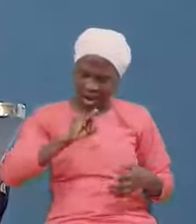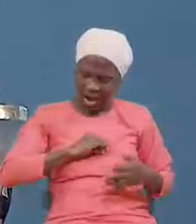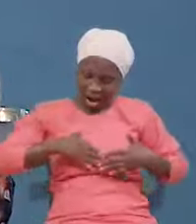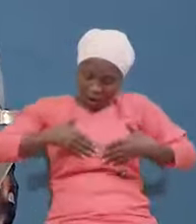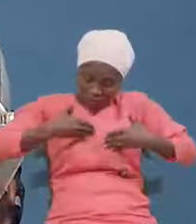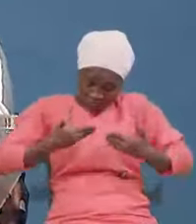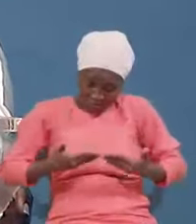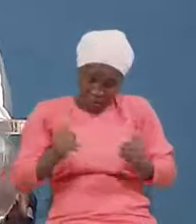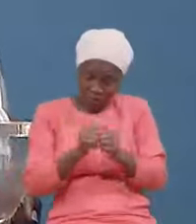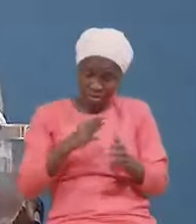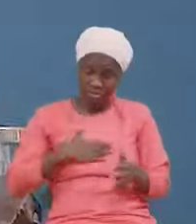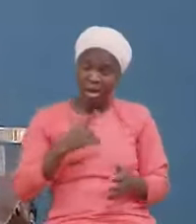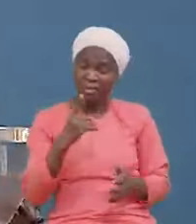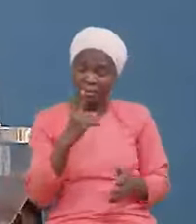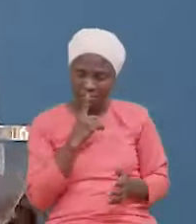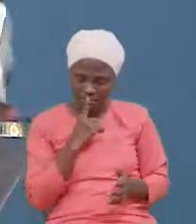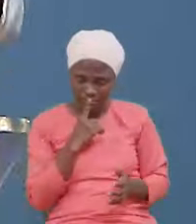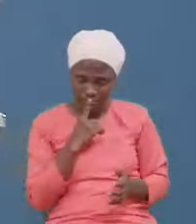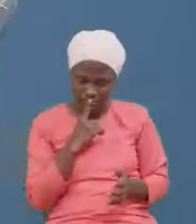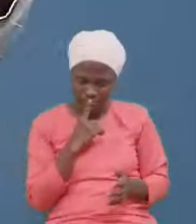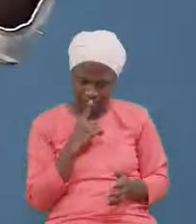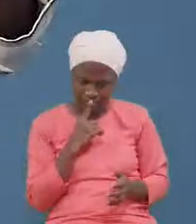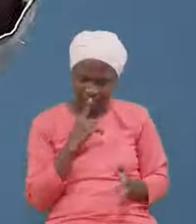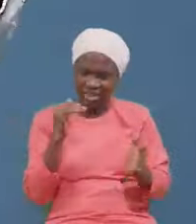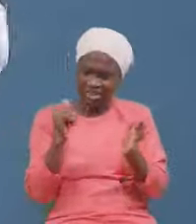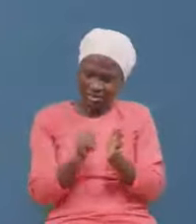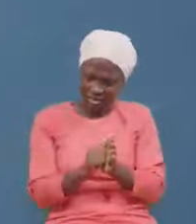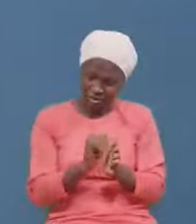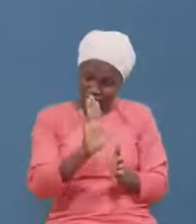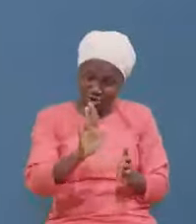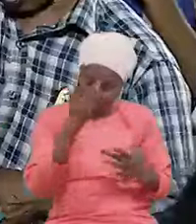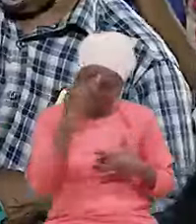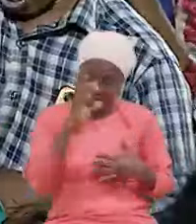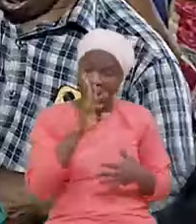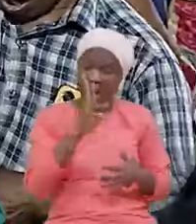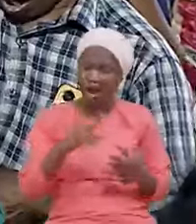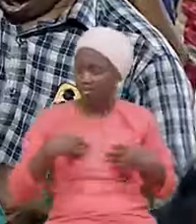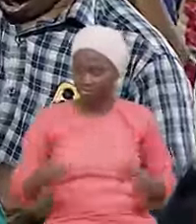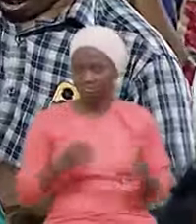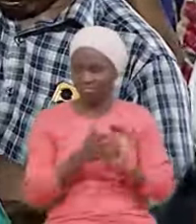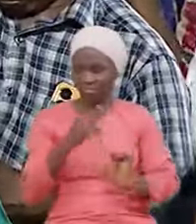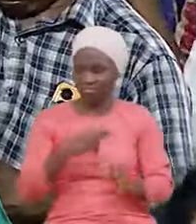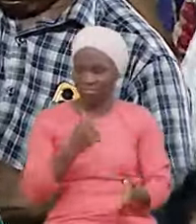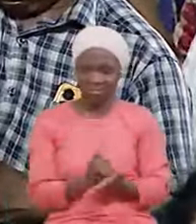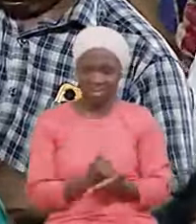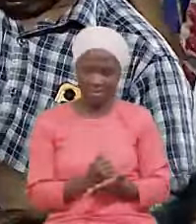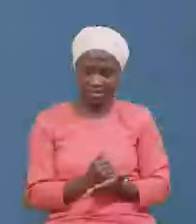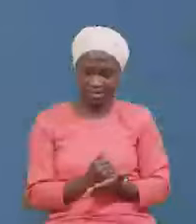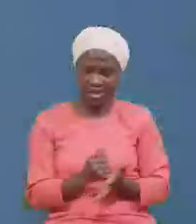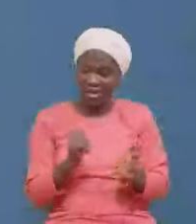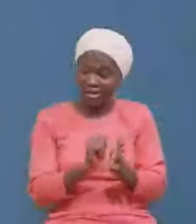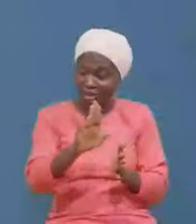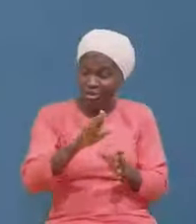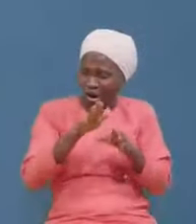confess with my mouth. నా నోటితో ఒప్పుకుంటున్నాను. That your sicknesses are healed. మీ రోగాలు స్వస్థపరచబడ్డాయని. That your